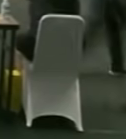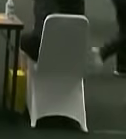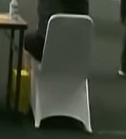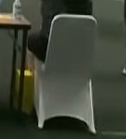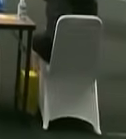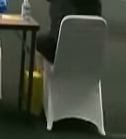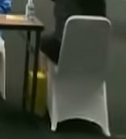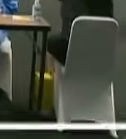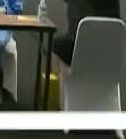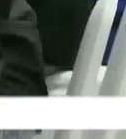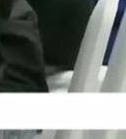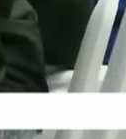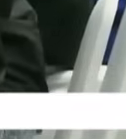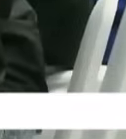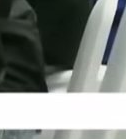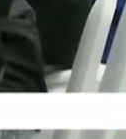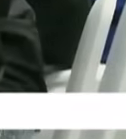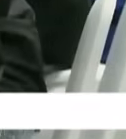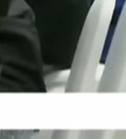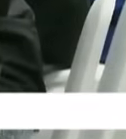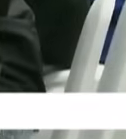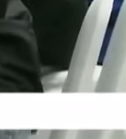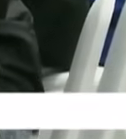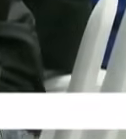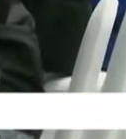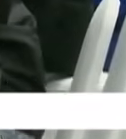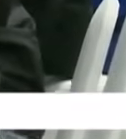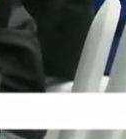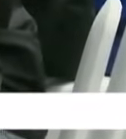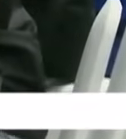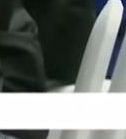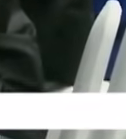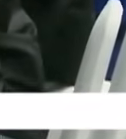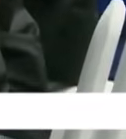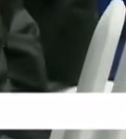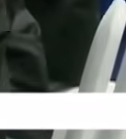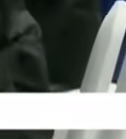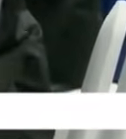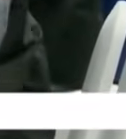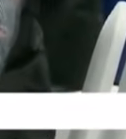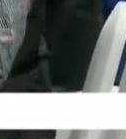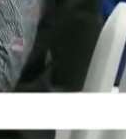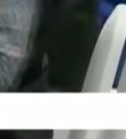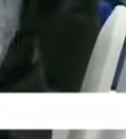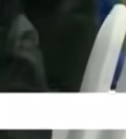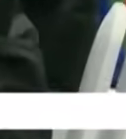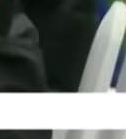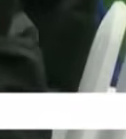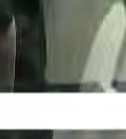semoga hanya dikendalikan Kementerian Kesehatan